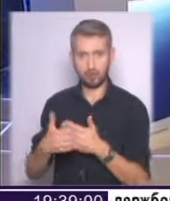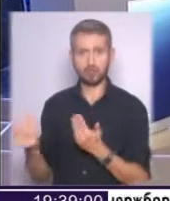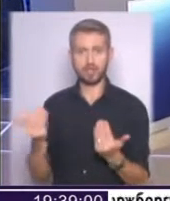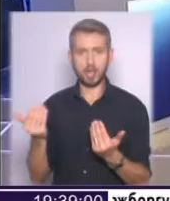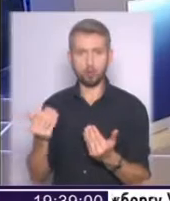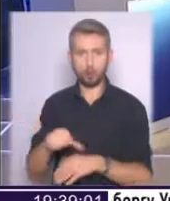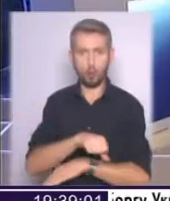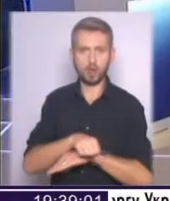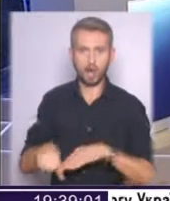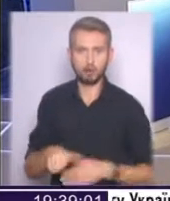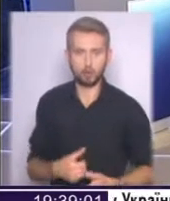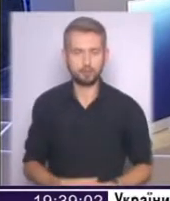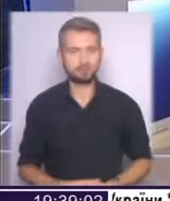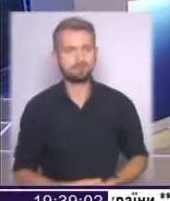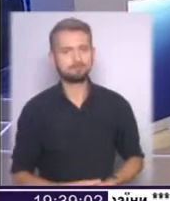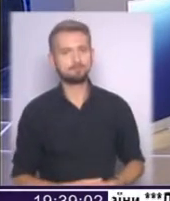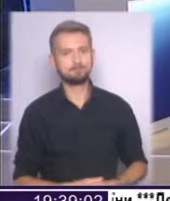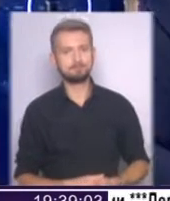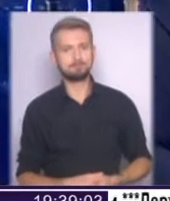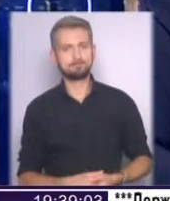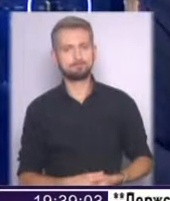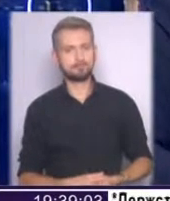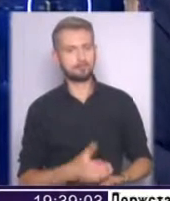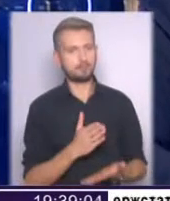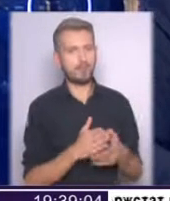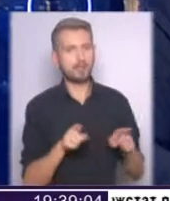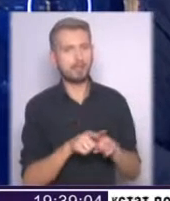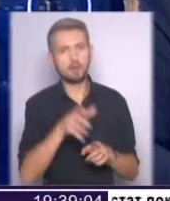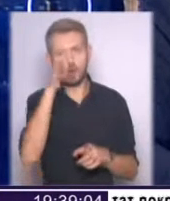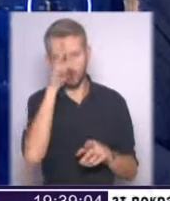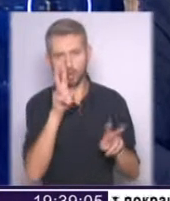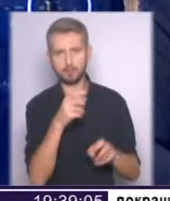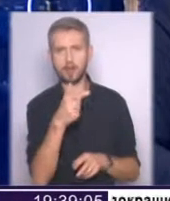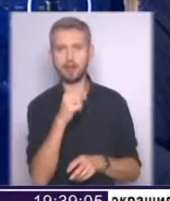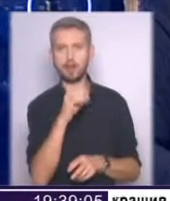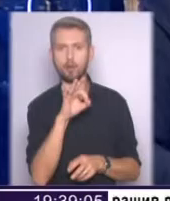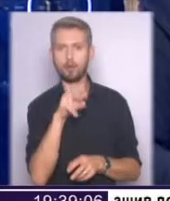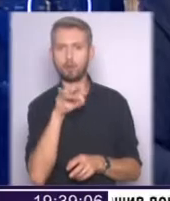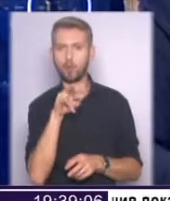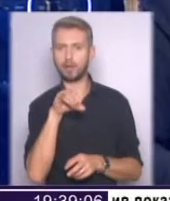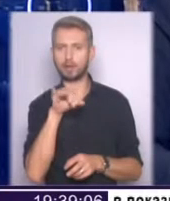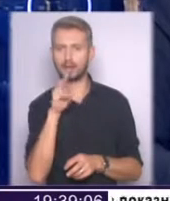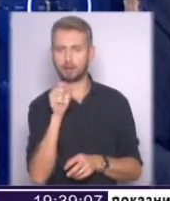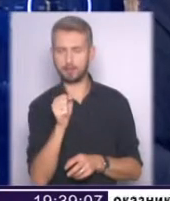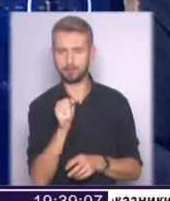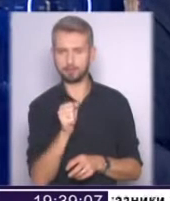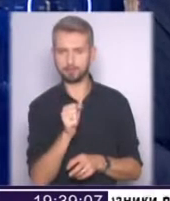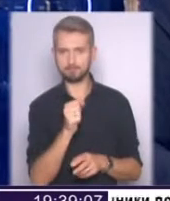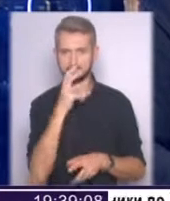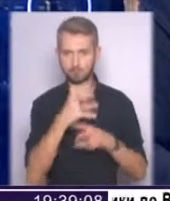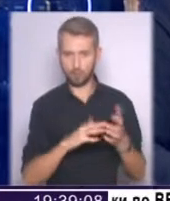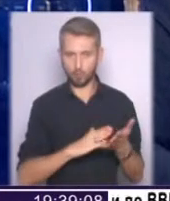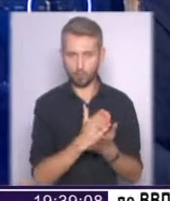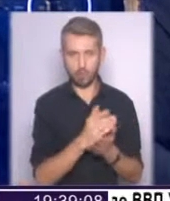окраїною? Ви знаєте, є така наука, геополітика називається. І вона визначає